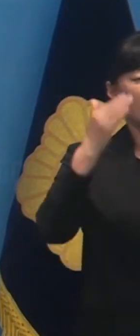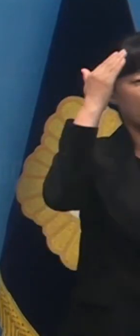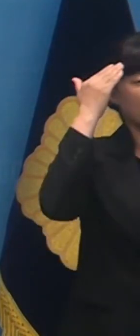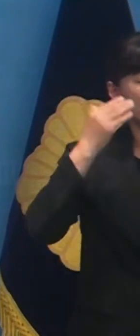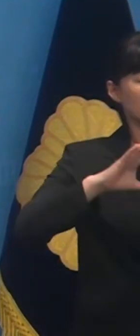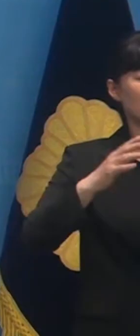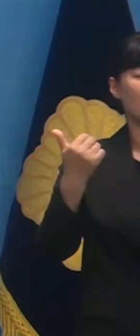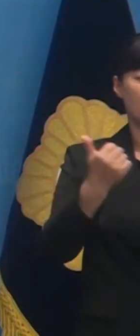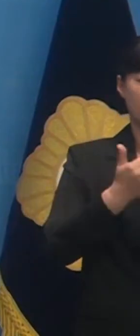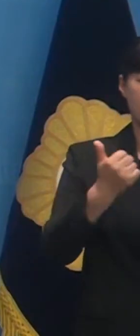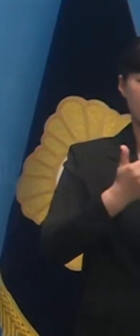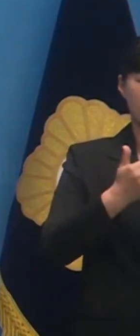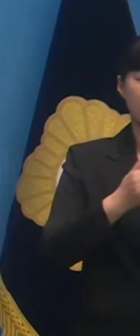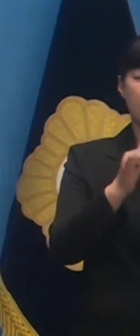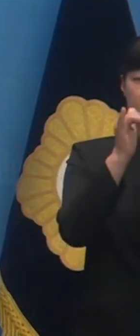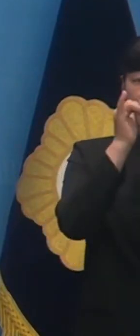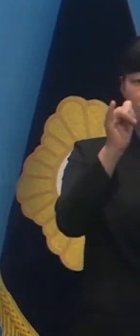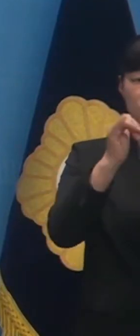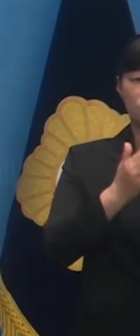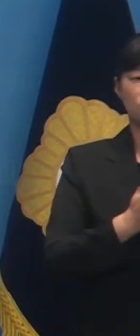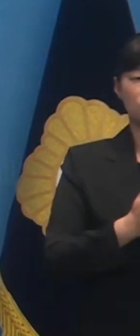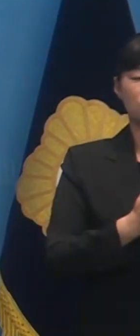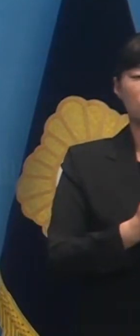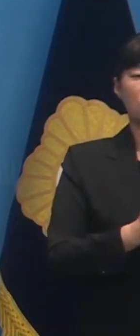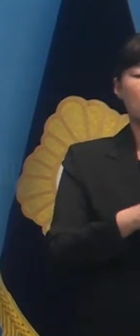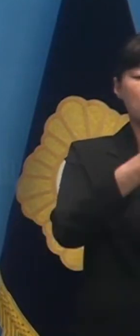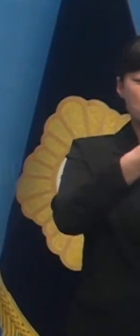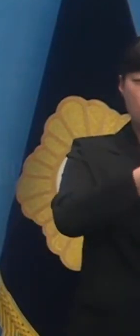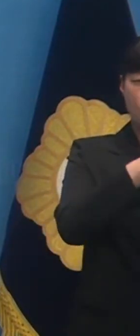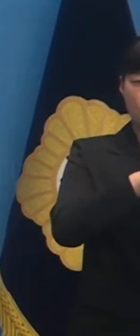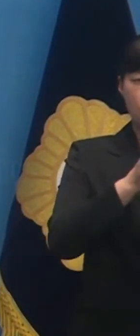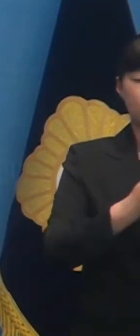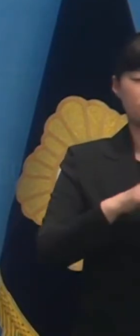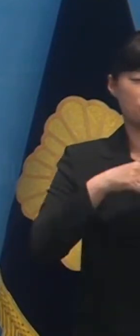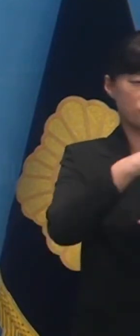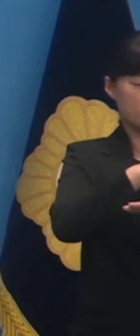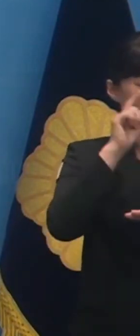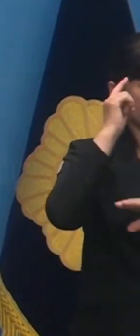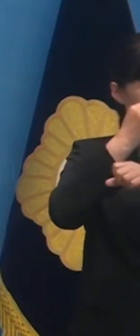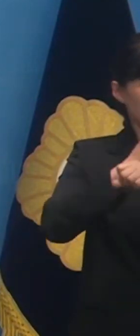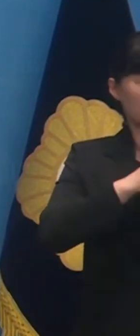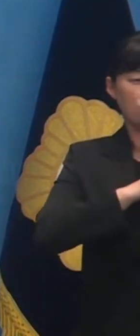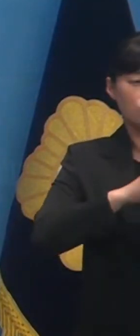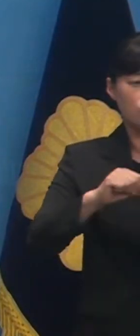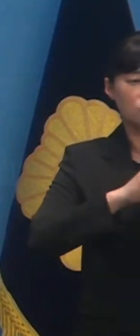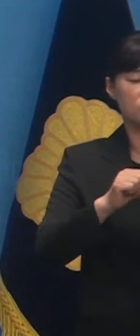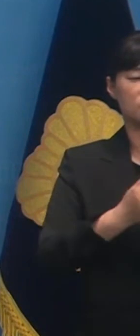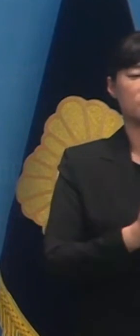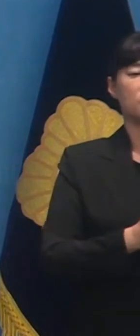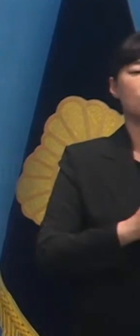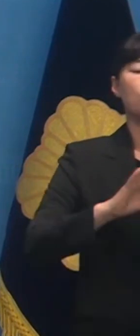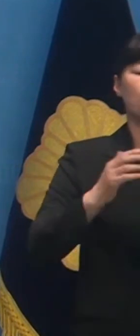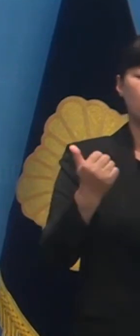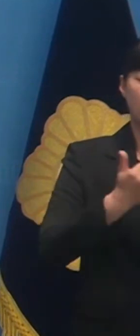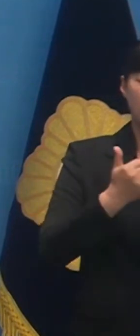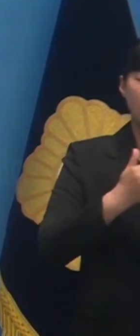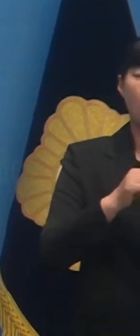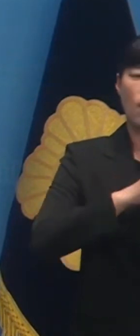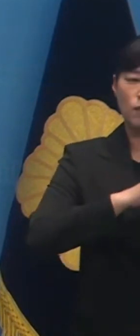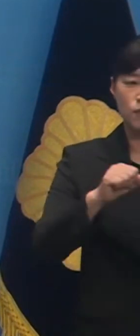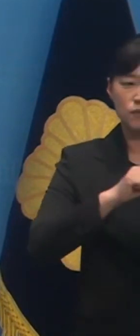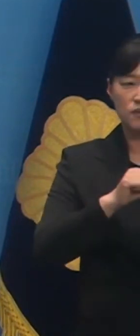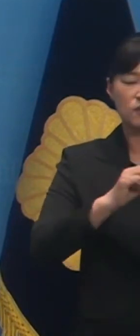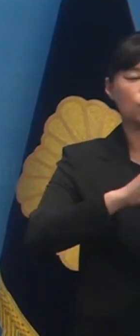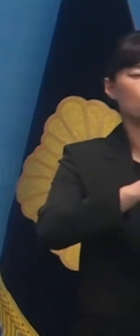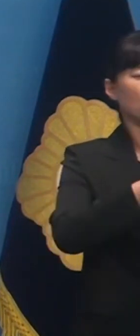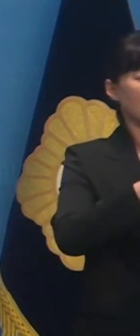대한민국 국회 의정대상은 우수 입법 그리고 정책 연구 활동 등 국회 의정활동 성과를 국회